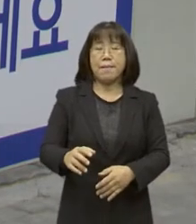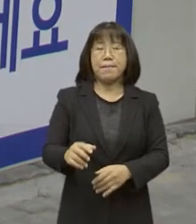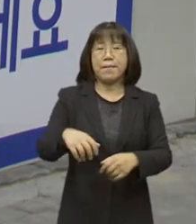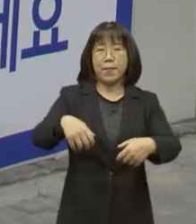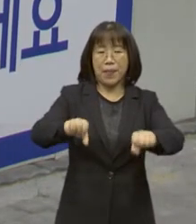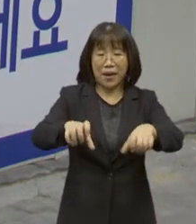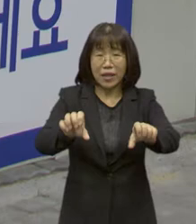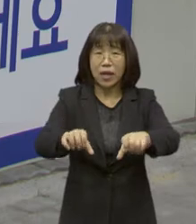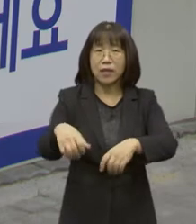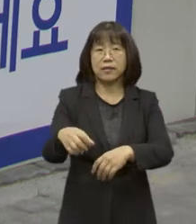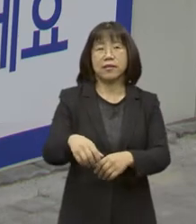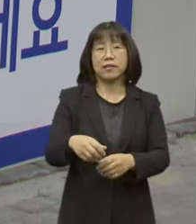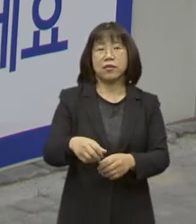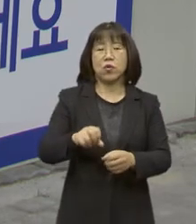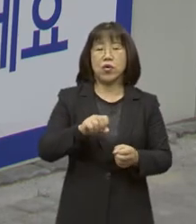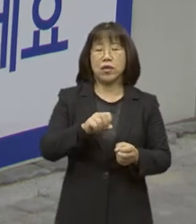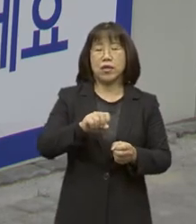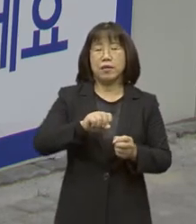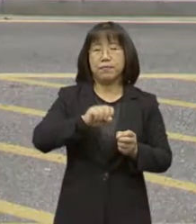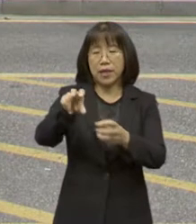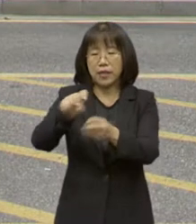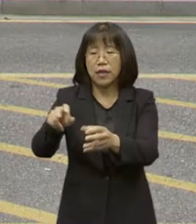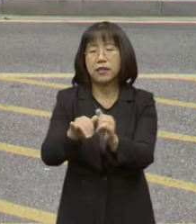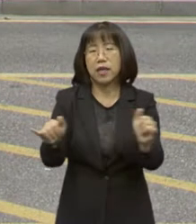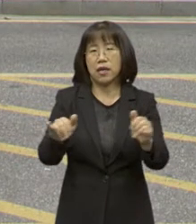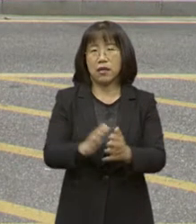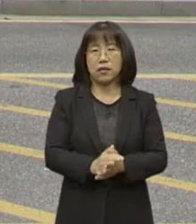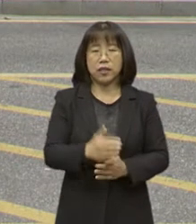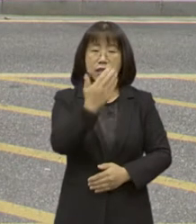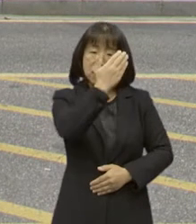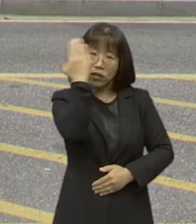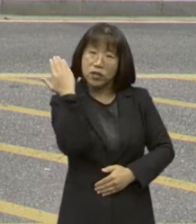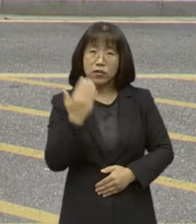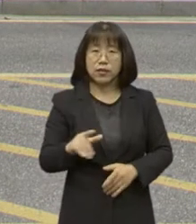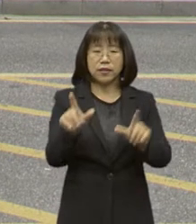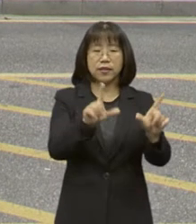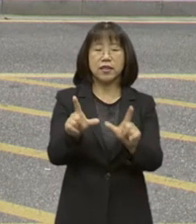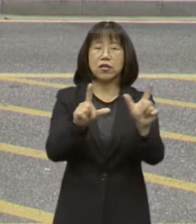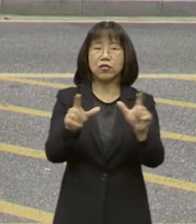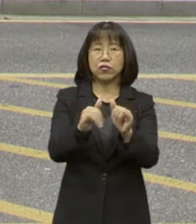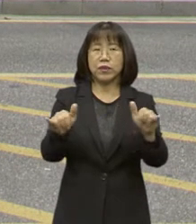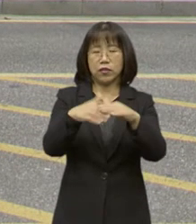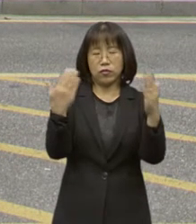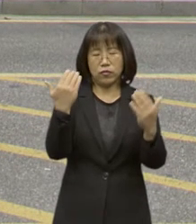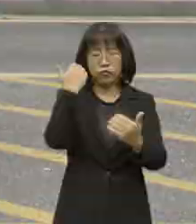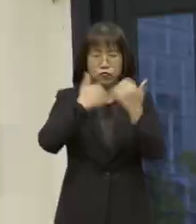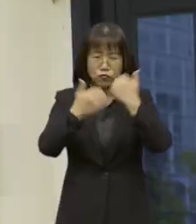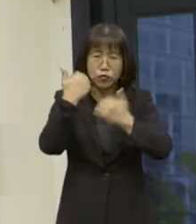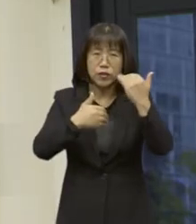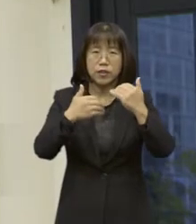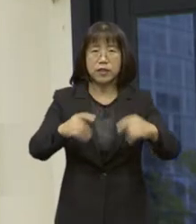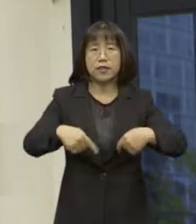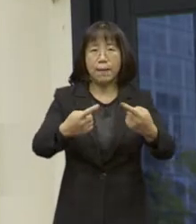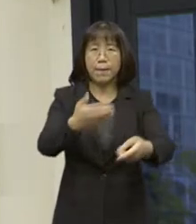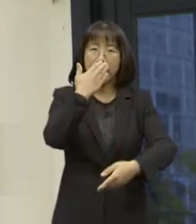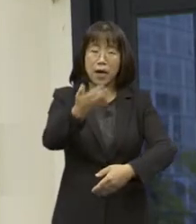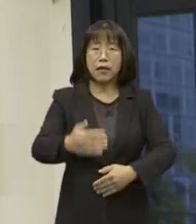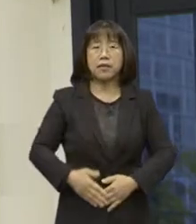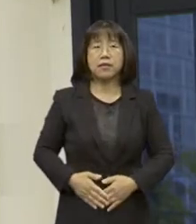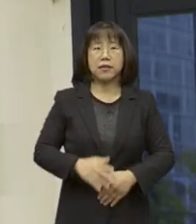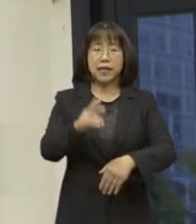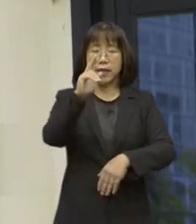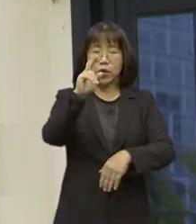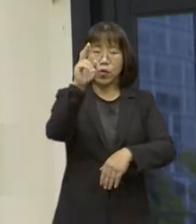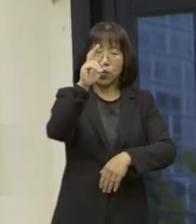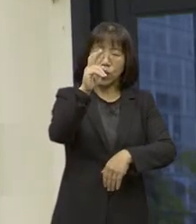배달 기사 등 이동 노동자 또는 청년 지역 주민 이면 누구나 이용할 수 있으며 평일 오전 9시